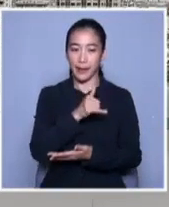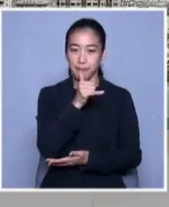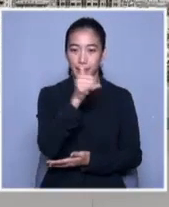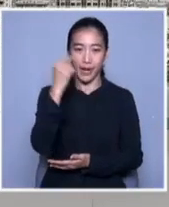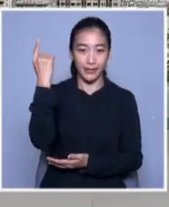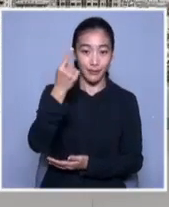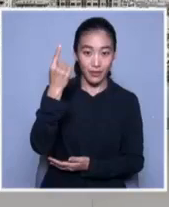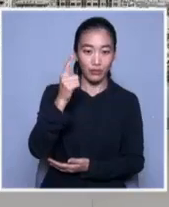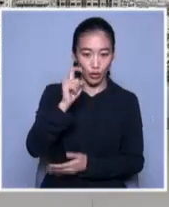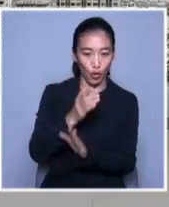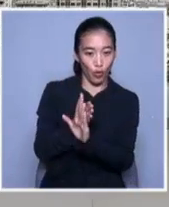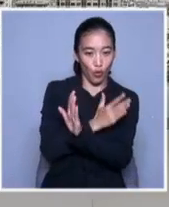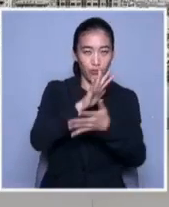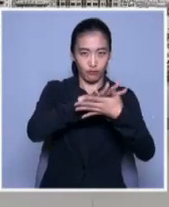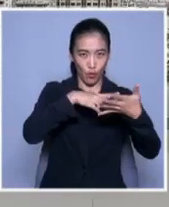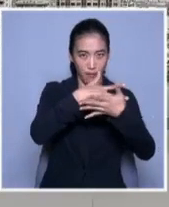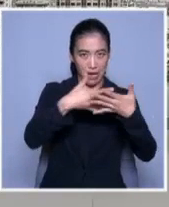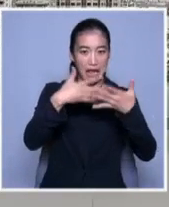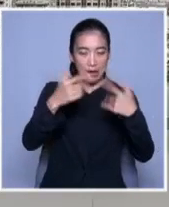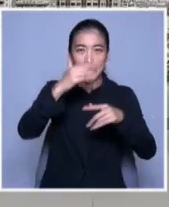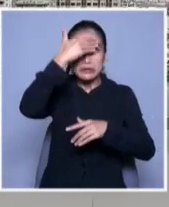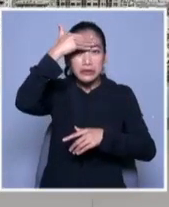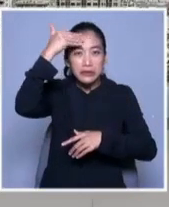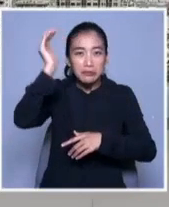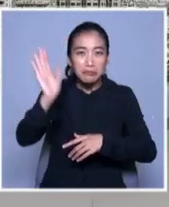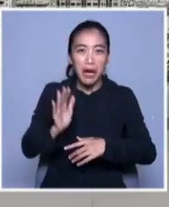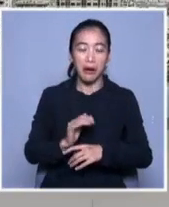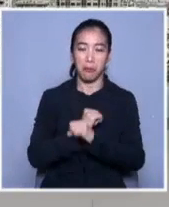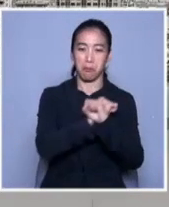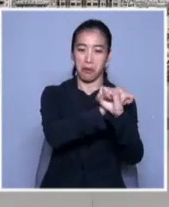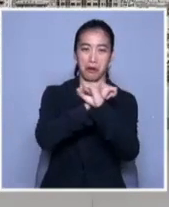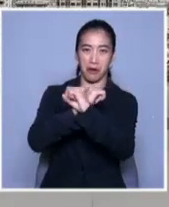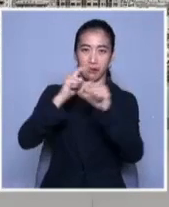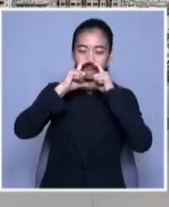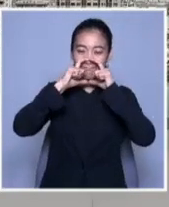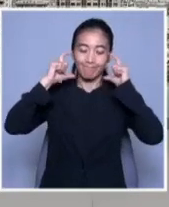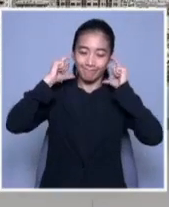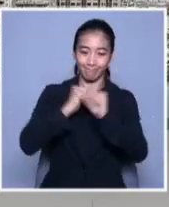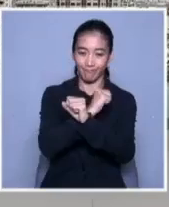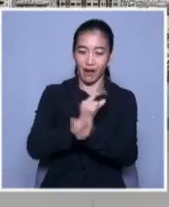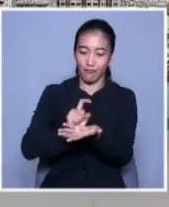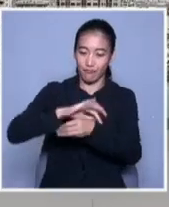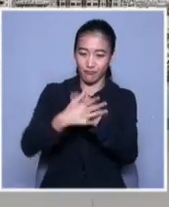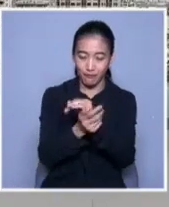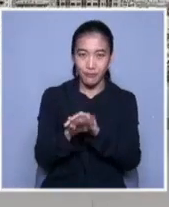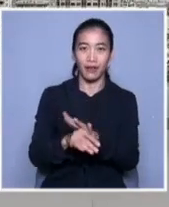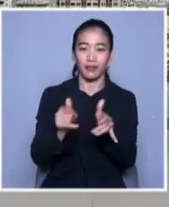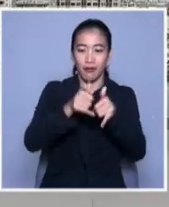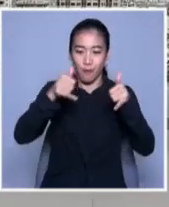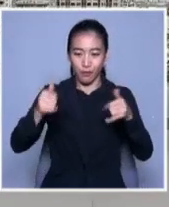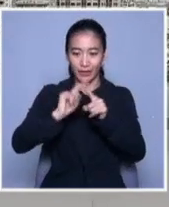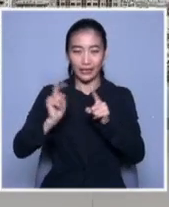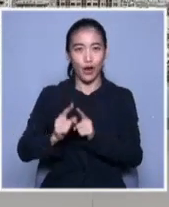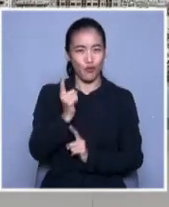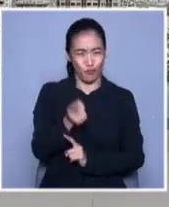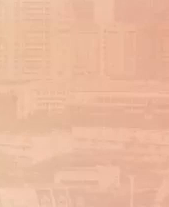ปเที่ยวกันแล้วการห้ามตกอย่างเด็ดขาดเพราะถ้าเกิดการตกถูกล็อกดาวน์อีก ค่ะ เครียดช่วยไม่ได้จริงๆนะเพราะฉะนั้นพวกเราต้อง